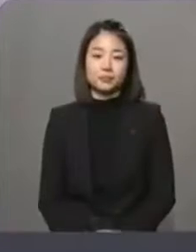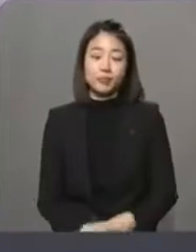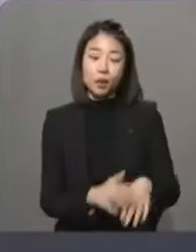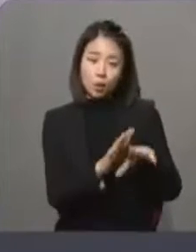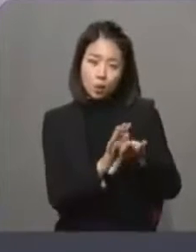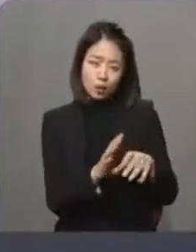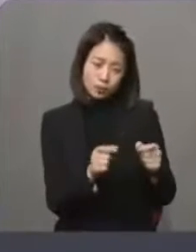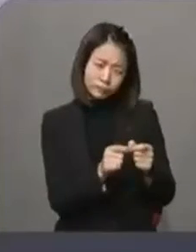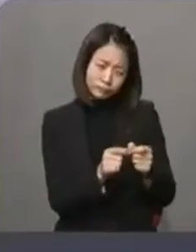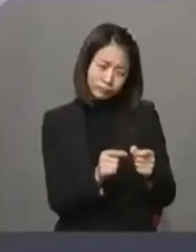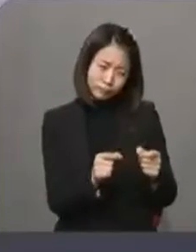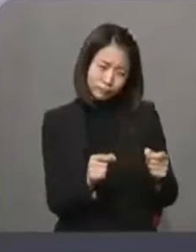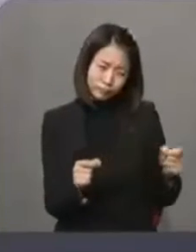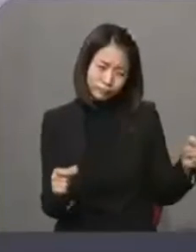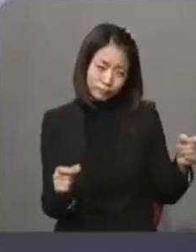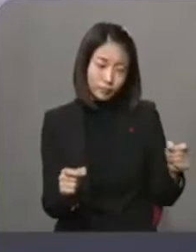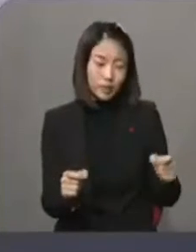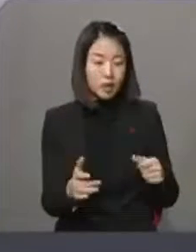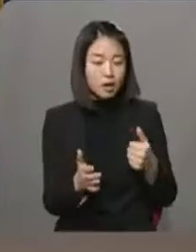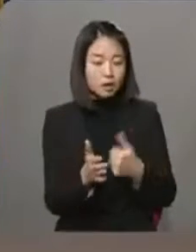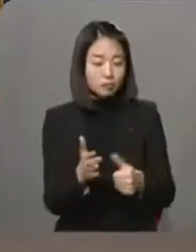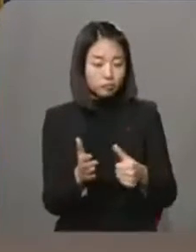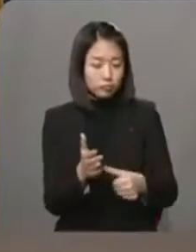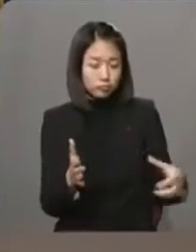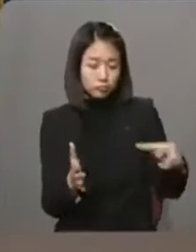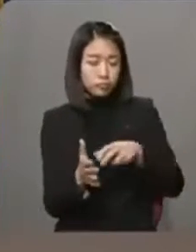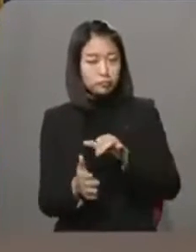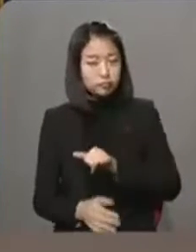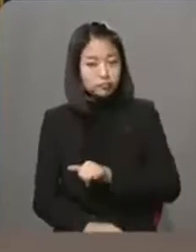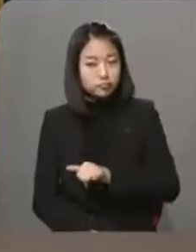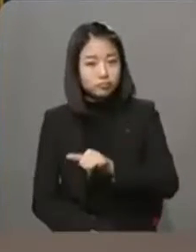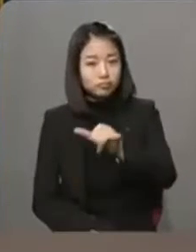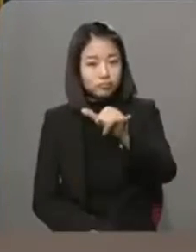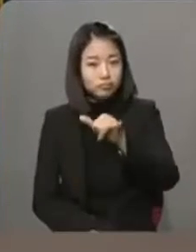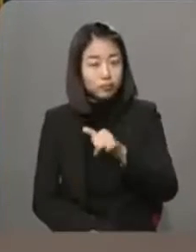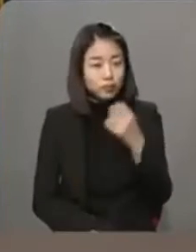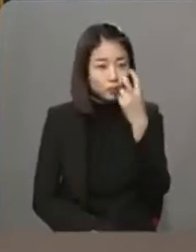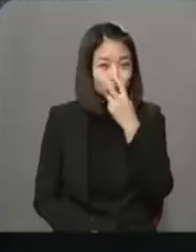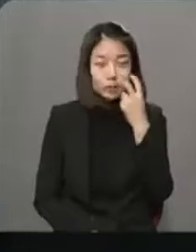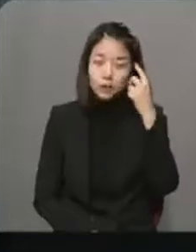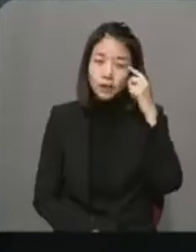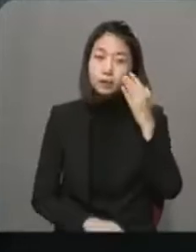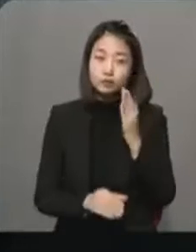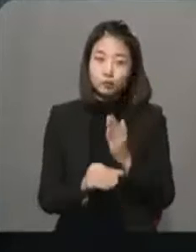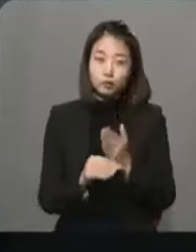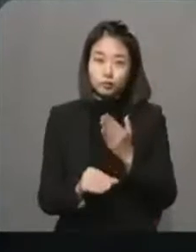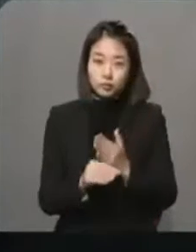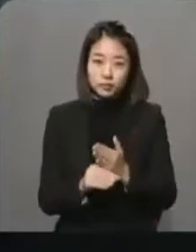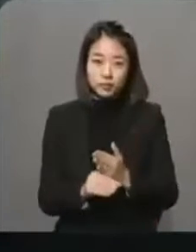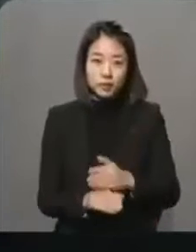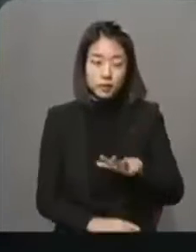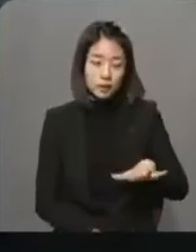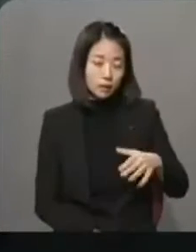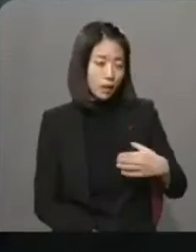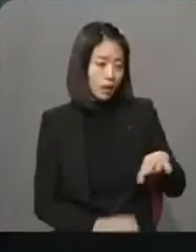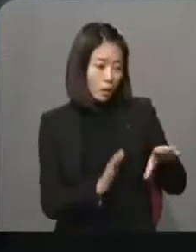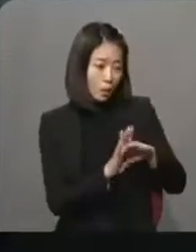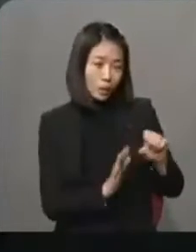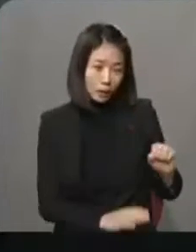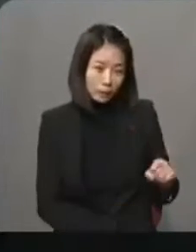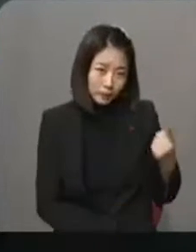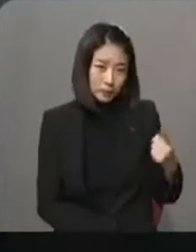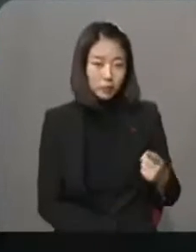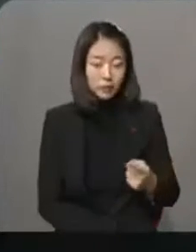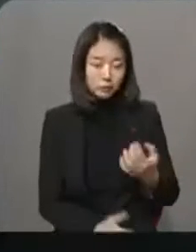1구 장기화에 대비한 화물운송 사업도 검토 중입니다 밀기 상황에서도 수익 다변화를 통해 경영 안정화를